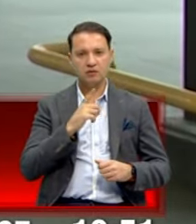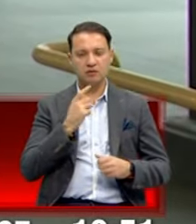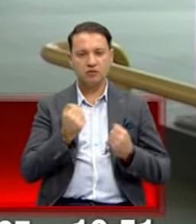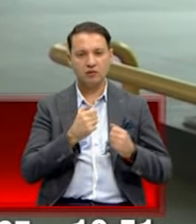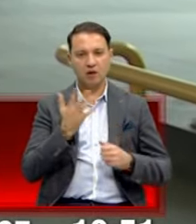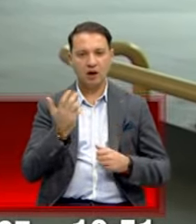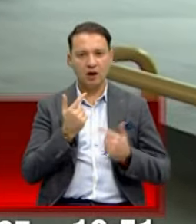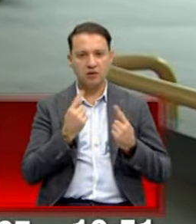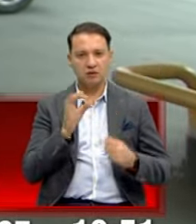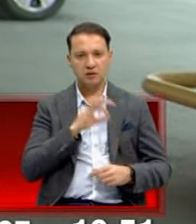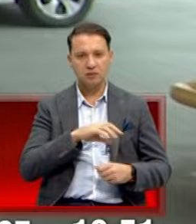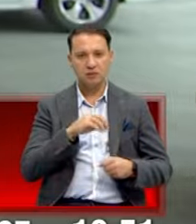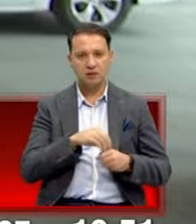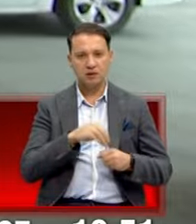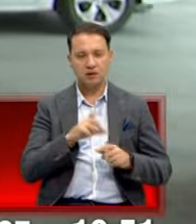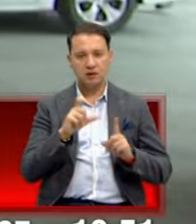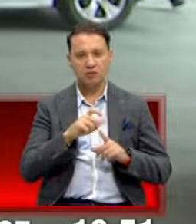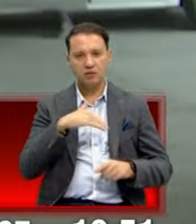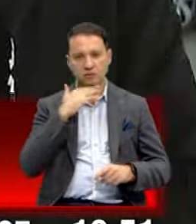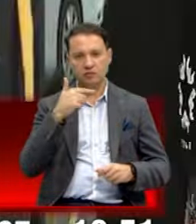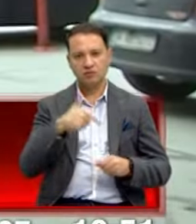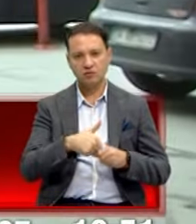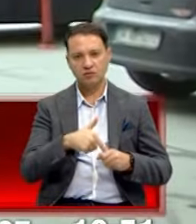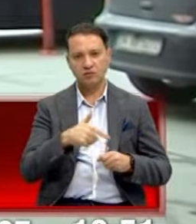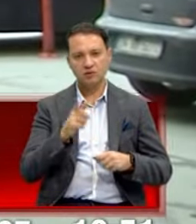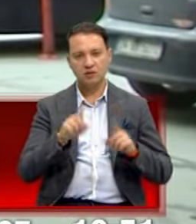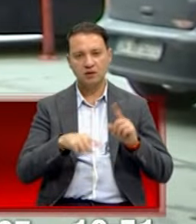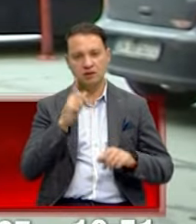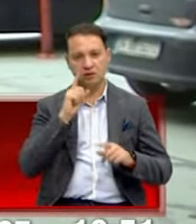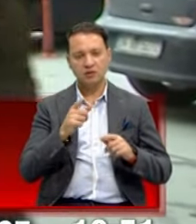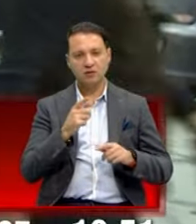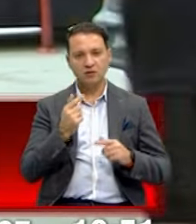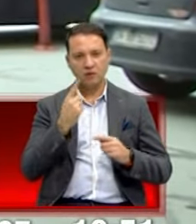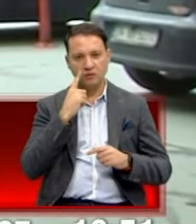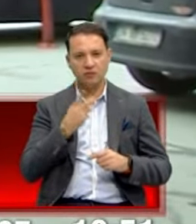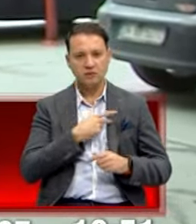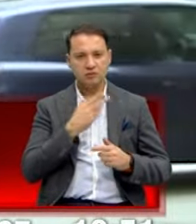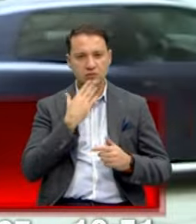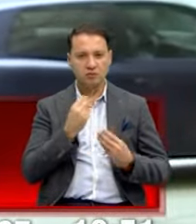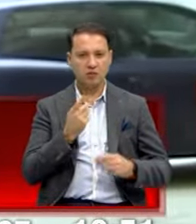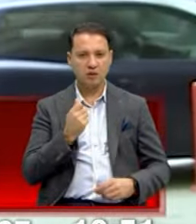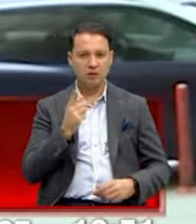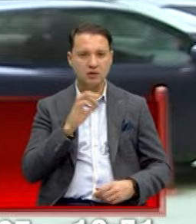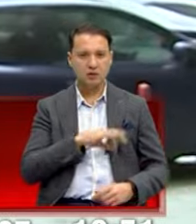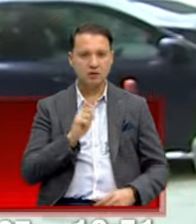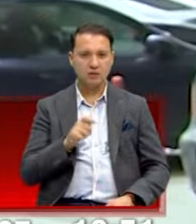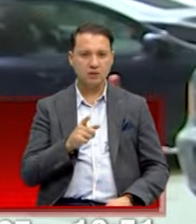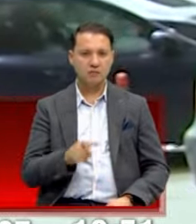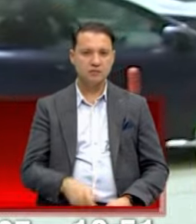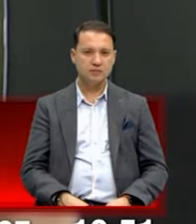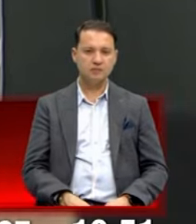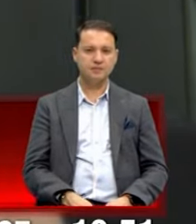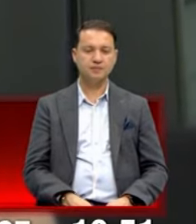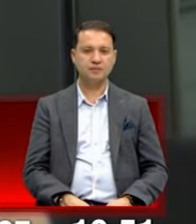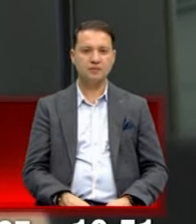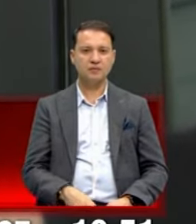sürücüler az da olsa kar edebilmek için depolarını dolduruyor. Bazı insanlar ufak tefek görebilir ama bizim için güzel bir para. Yani o karı da yapalım bir zahmet diyorum.